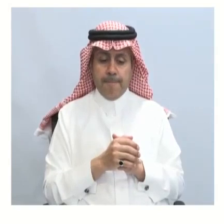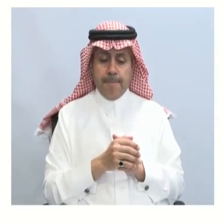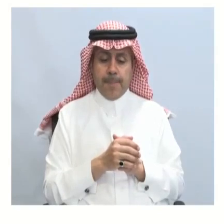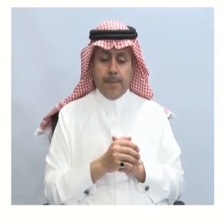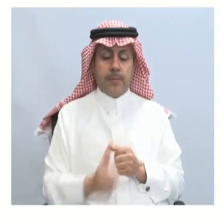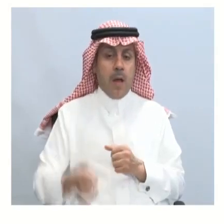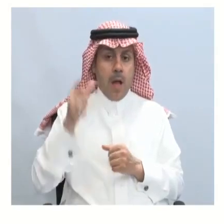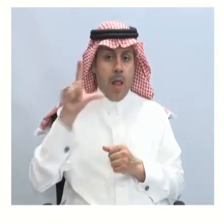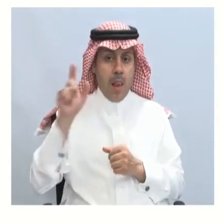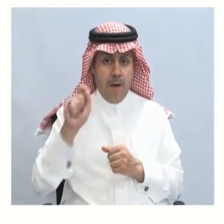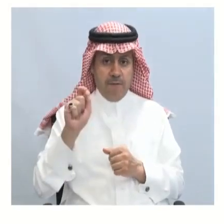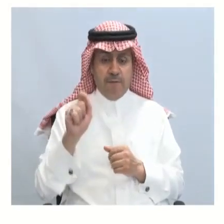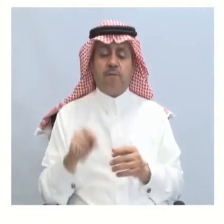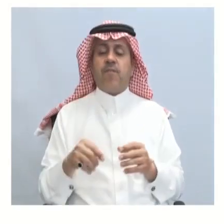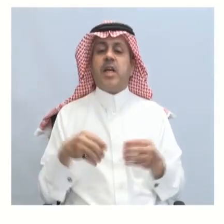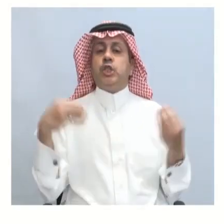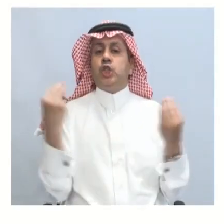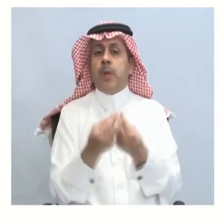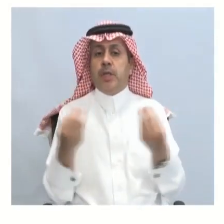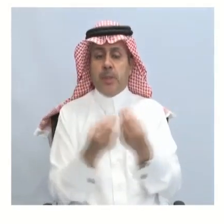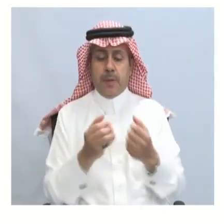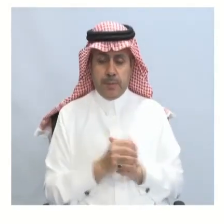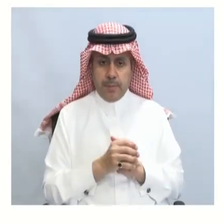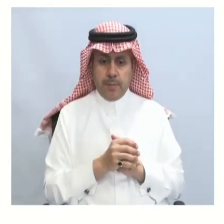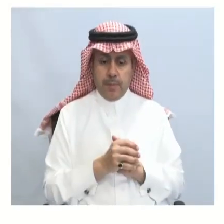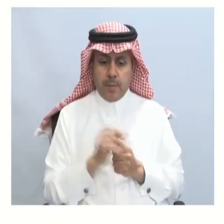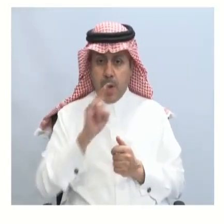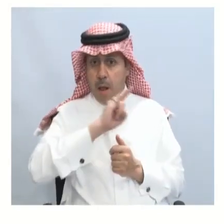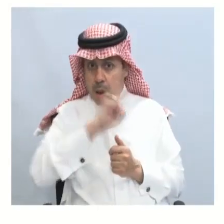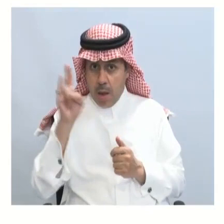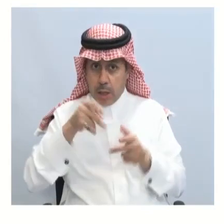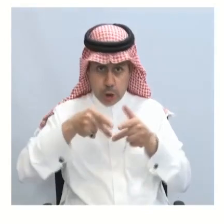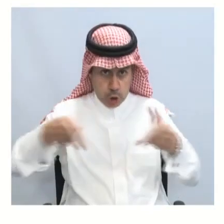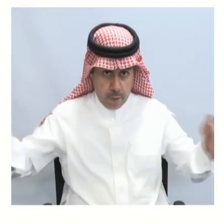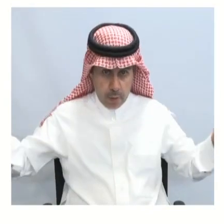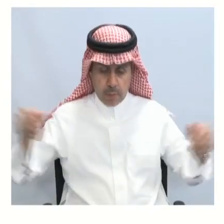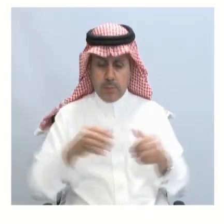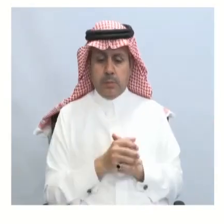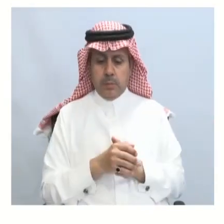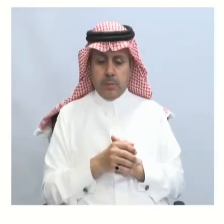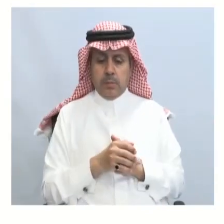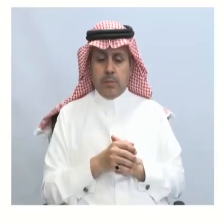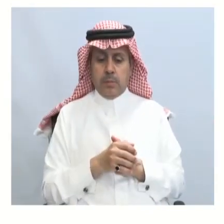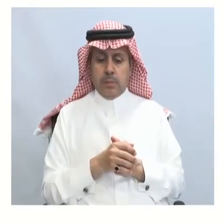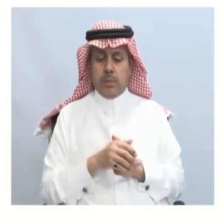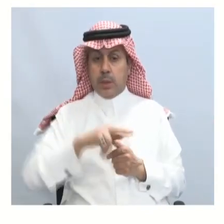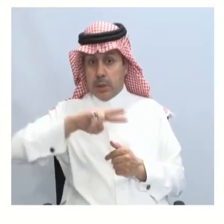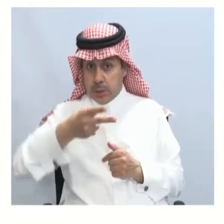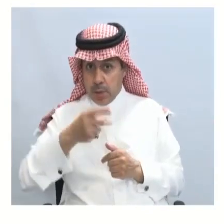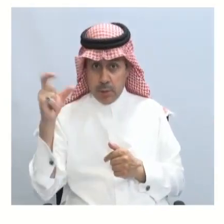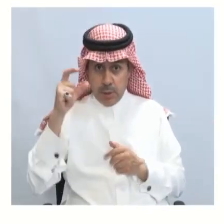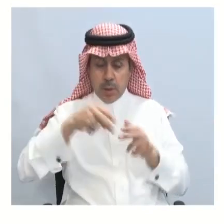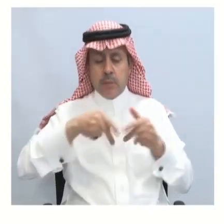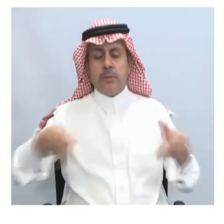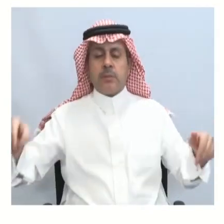اي جمع جمع ولا تفرقوا ما معنى لا تفرقوا اي لا تختلفوا في الدين